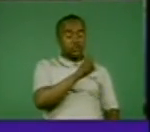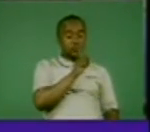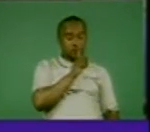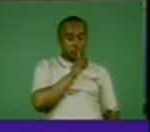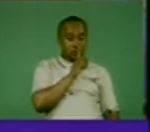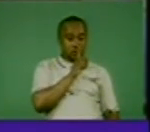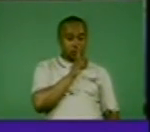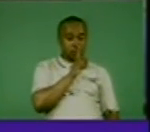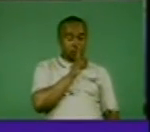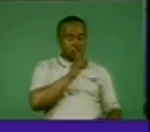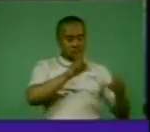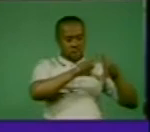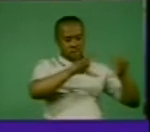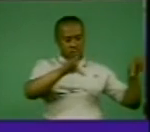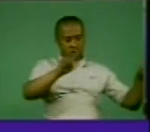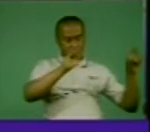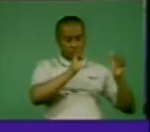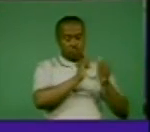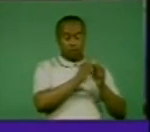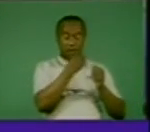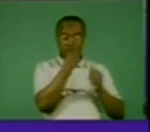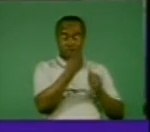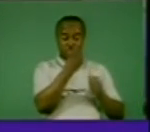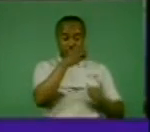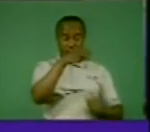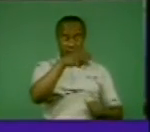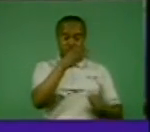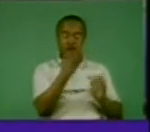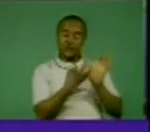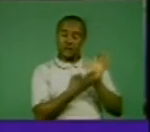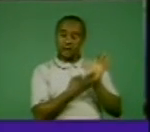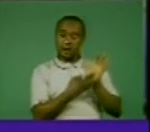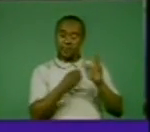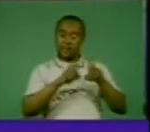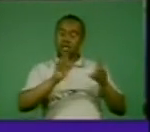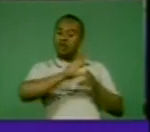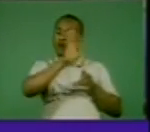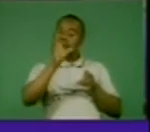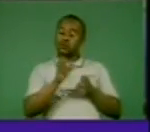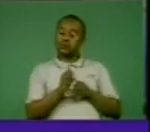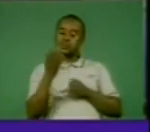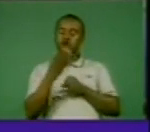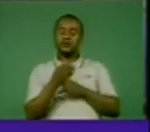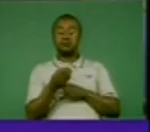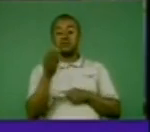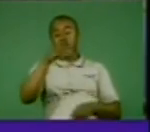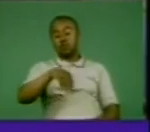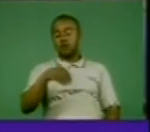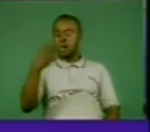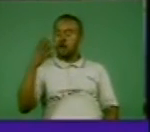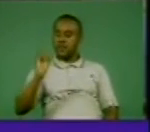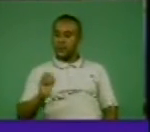ni ibara ya 11 ni kura 38, na ibara nyingine zote zilikuwa napata kura 40. Kura za